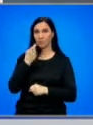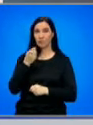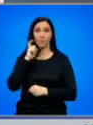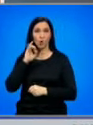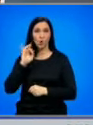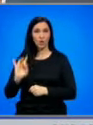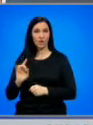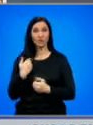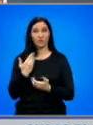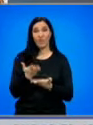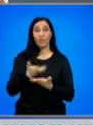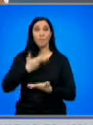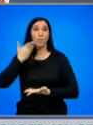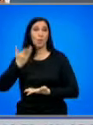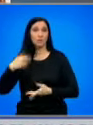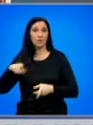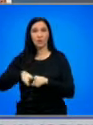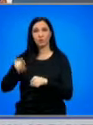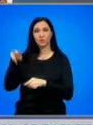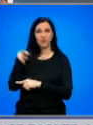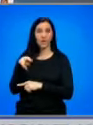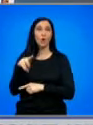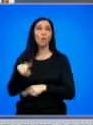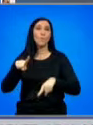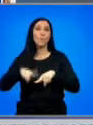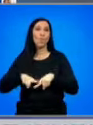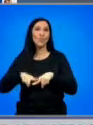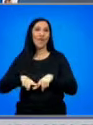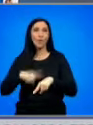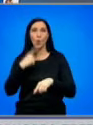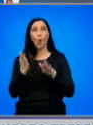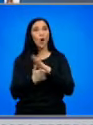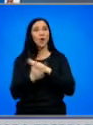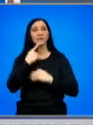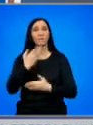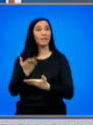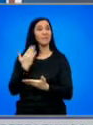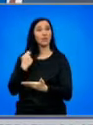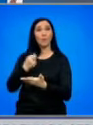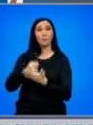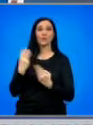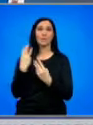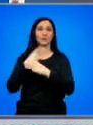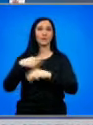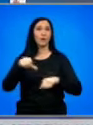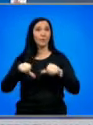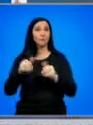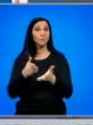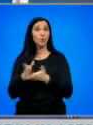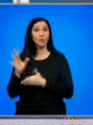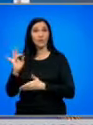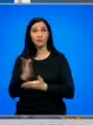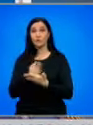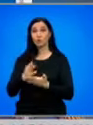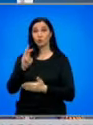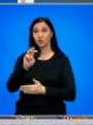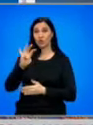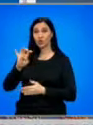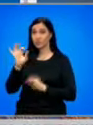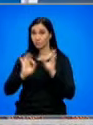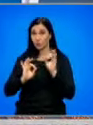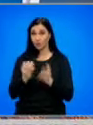годината. Бойко Рашков даде показания като свидетел по делото за авансовите плащания на магистрала Хемус. Според Рашков, между 30